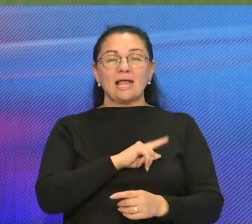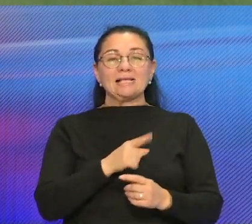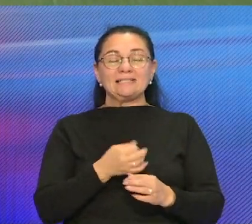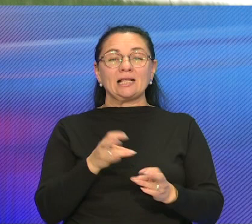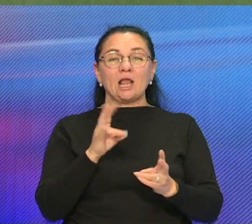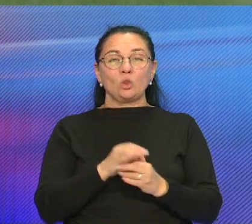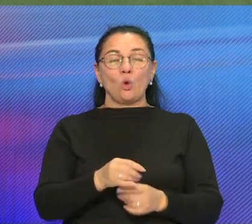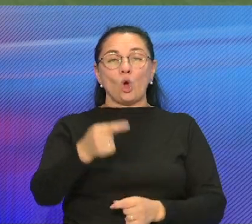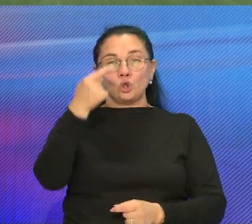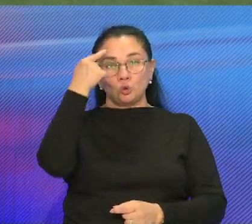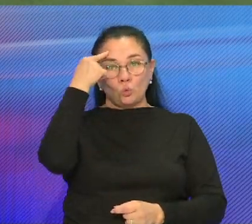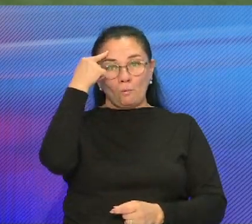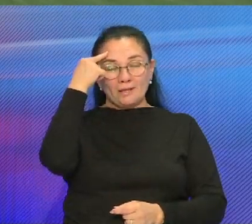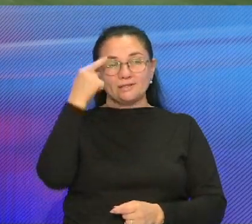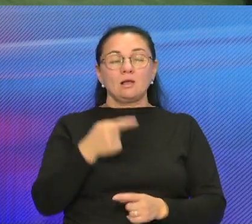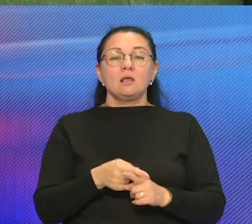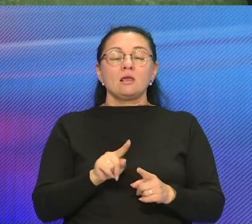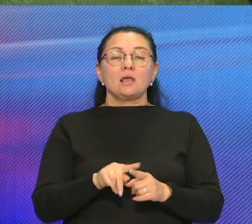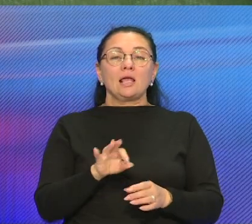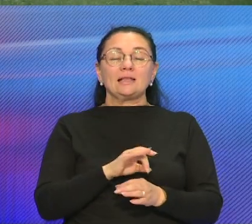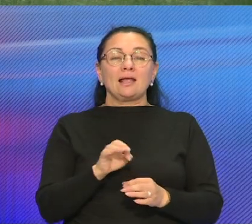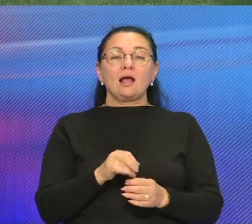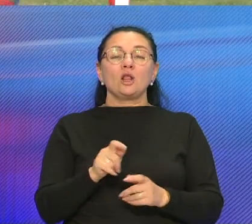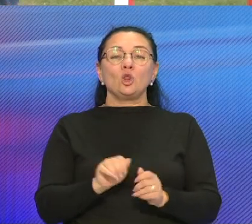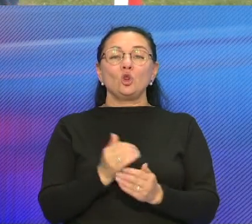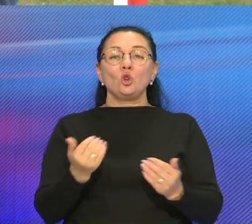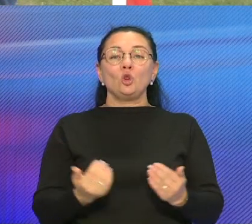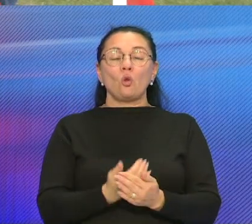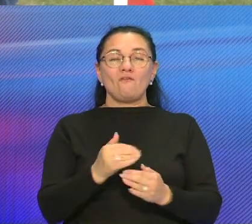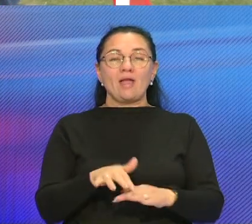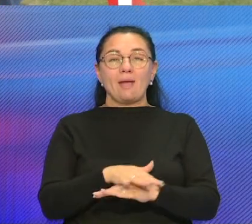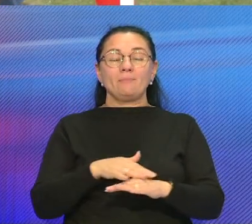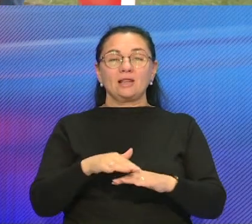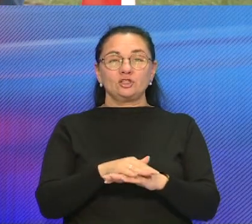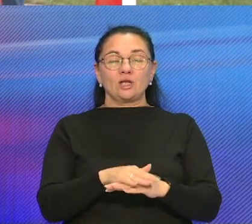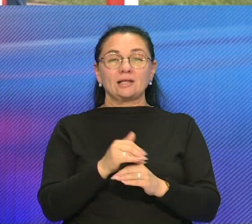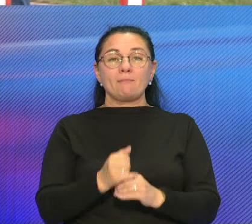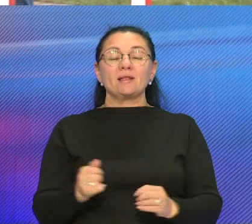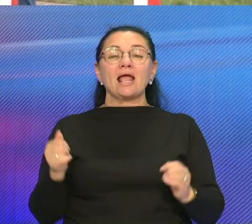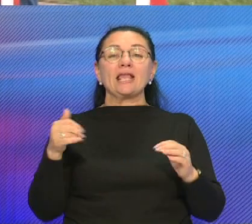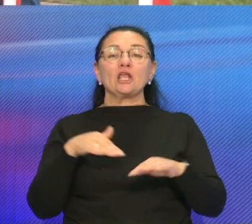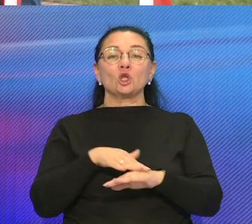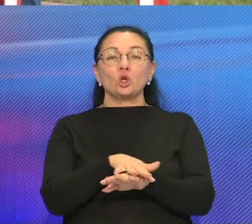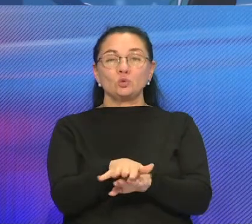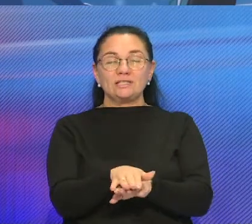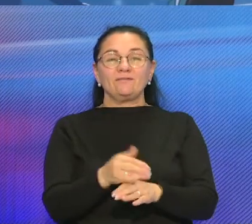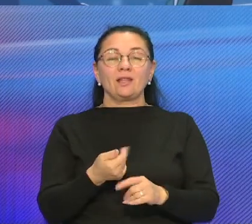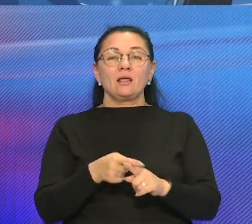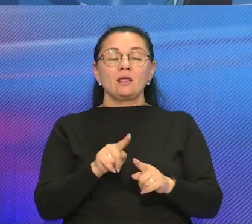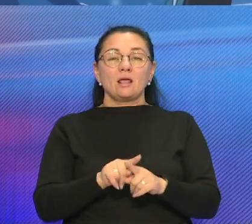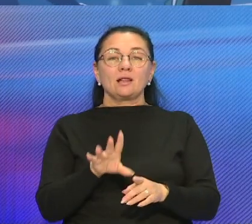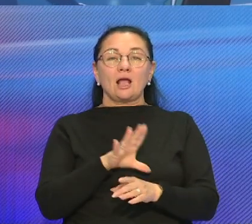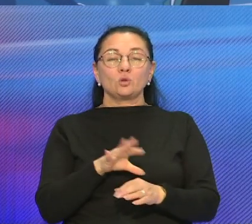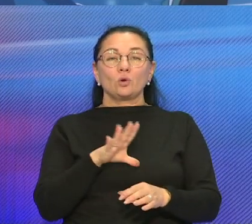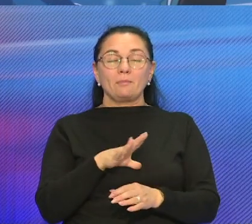умение думать логично. С нового до открытия новой плясовки прошли инклюзивные споборництвы, у которых приняли удел команды